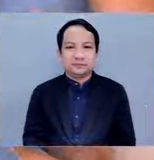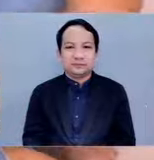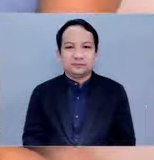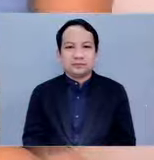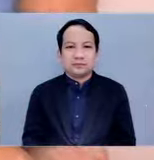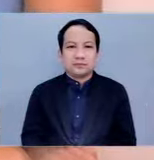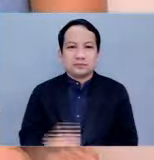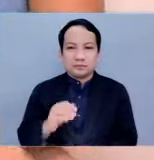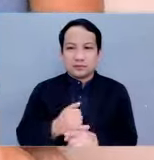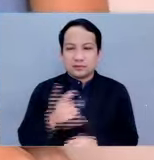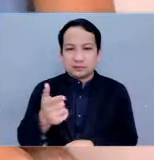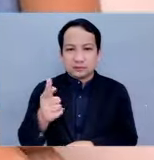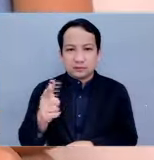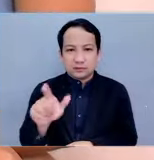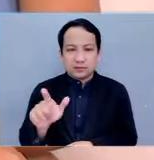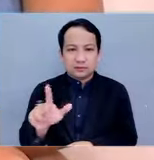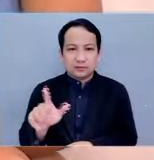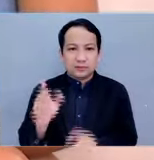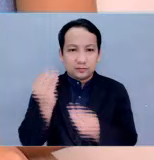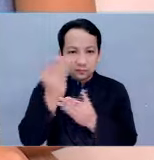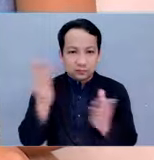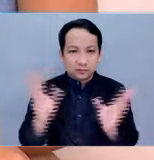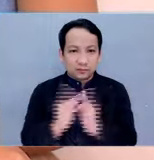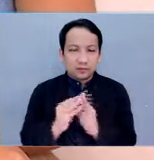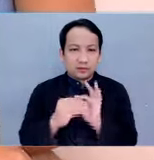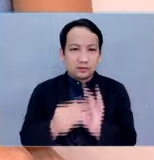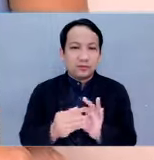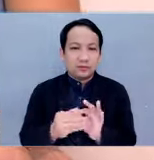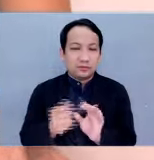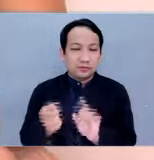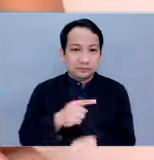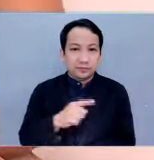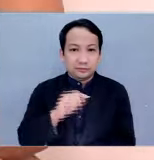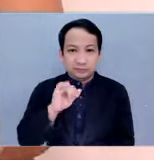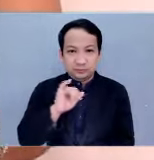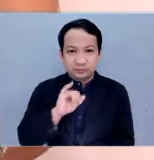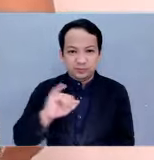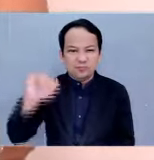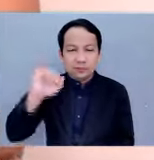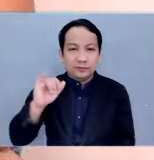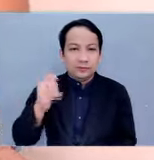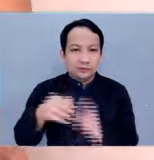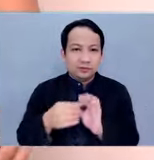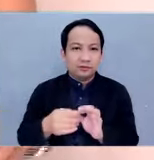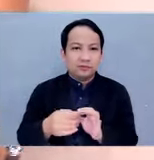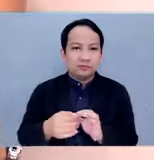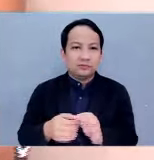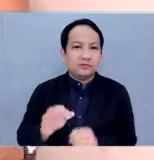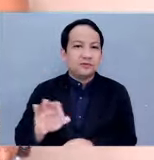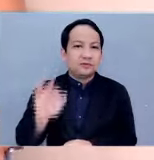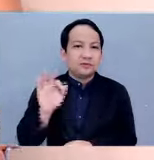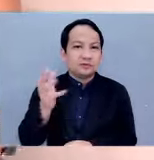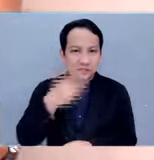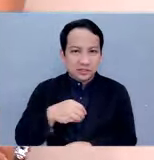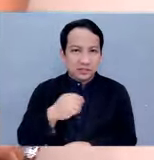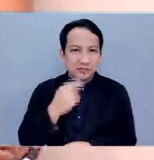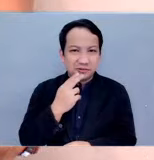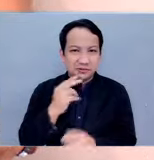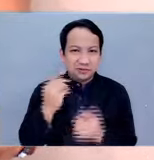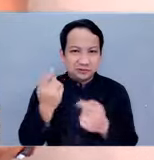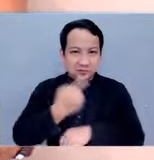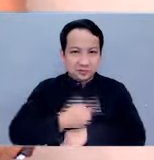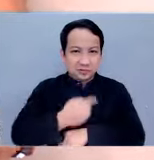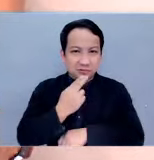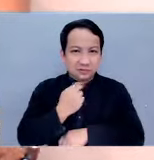January 23 na imbaga bigat sa mga kapatid nating Ilocano at ngayong araw, we're feeling perfect dahil sa mga cute na mga bisita